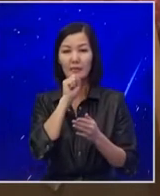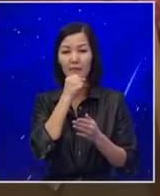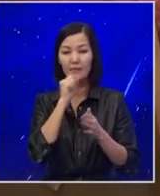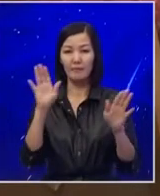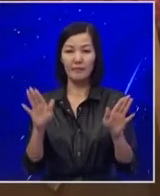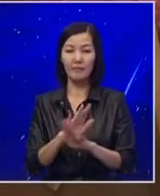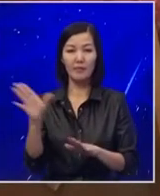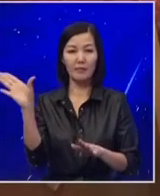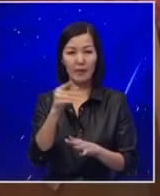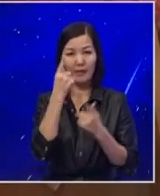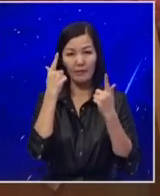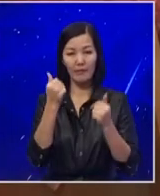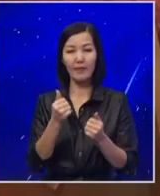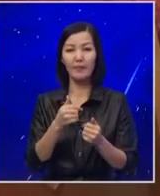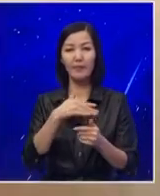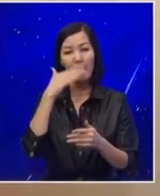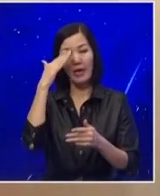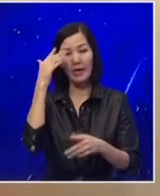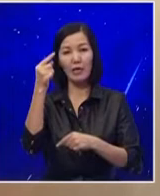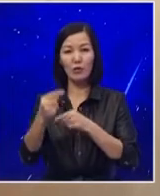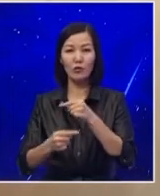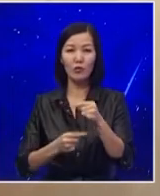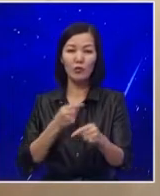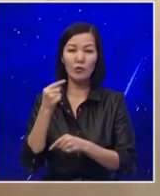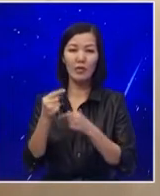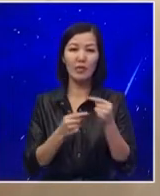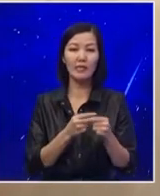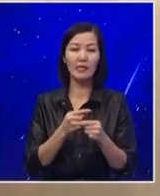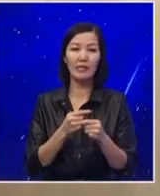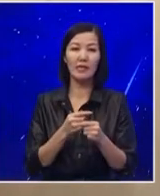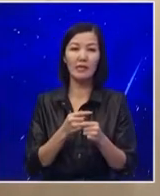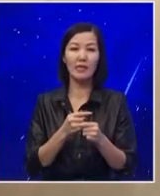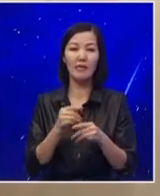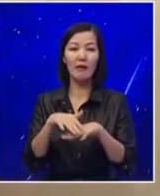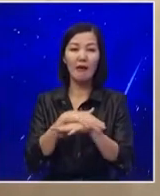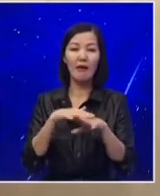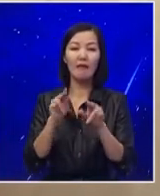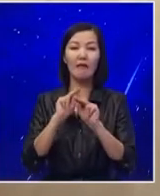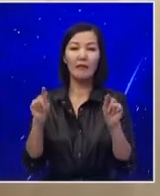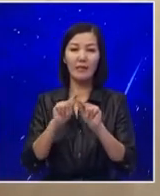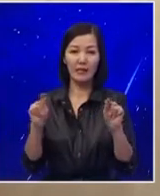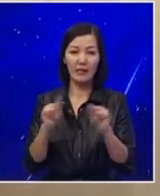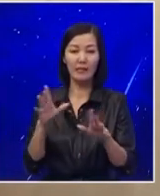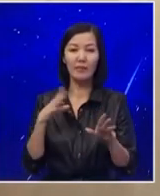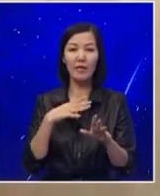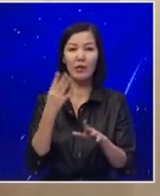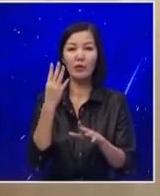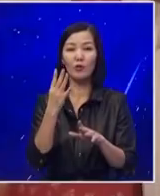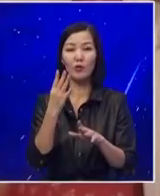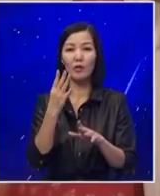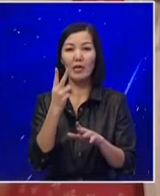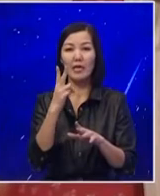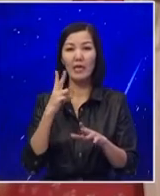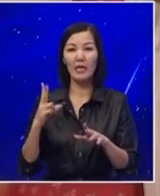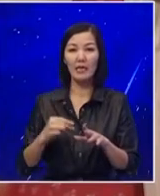ғой. Әке жолын жалғастырған Кейуана Асқар тауының өнерін халыққа насихаттап келеді. Төрткен әжей төрт бала сүйді, екі